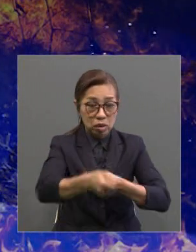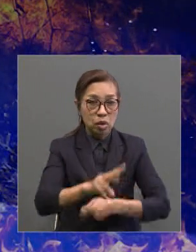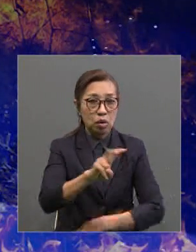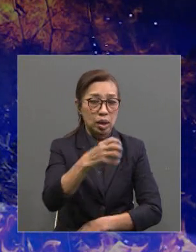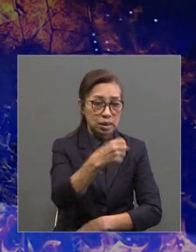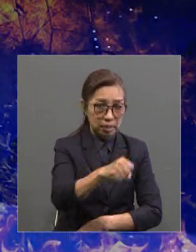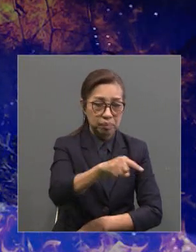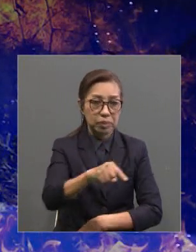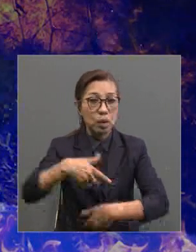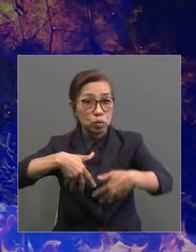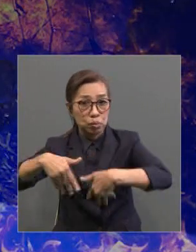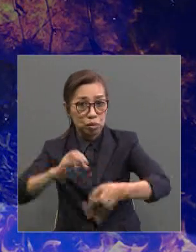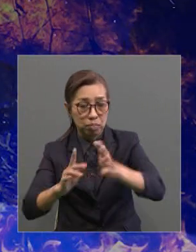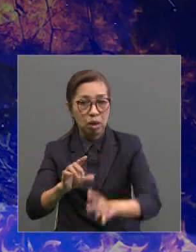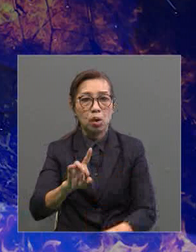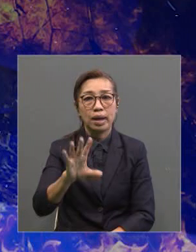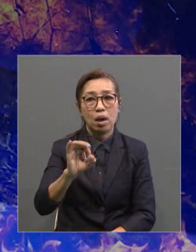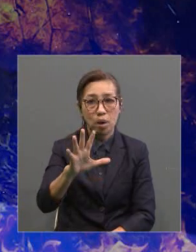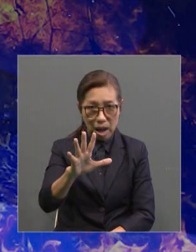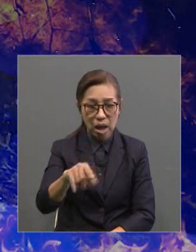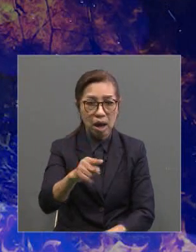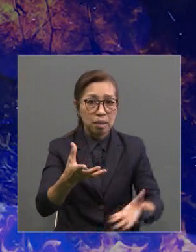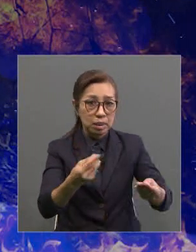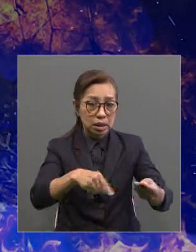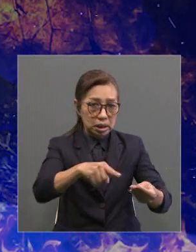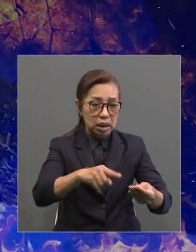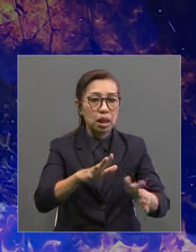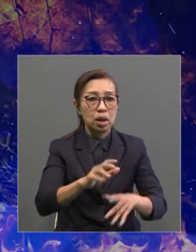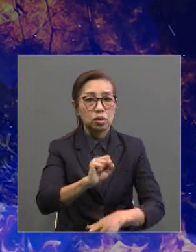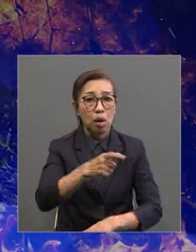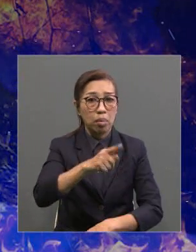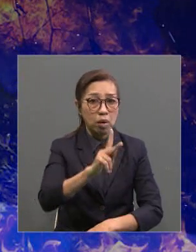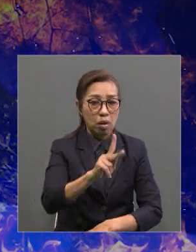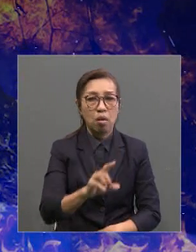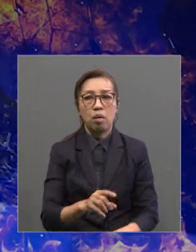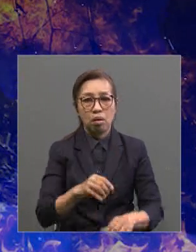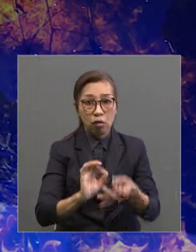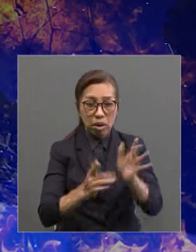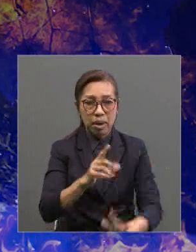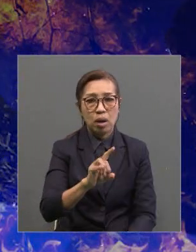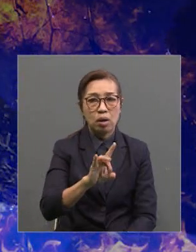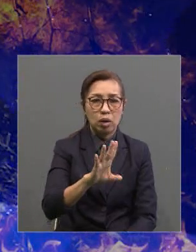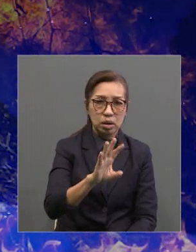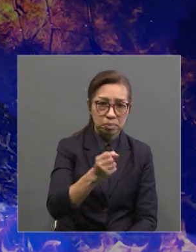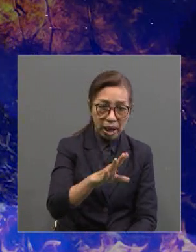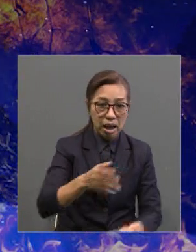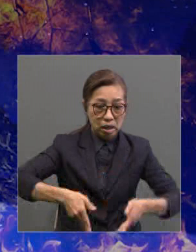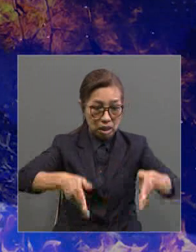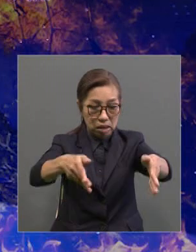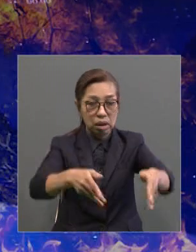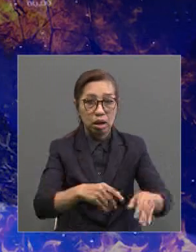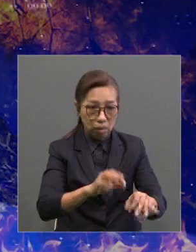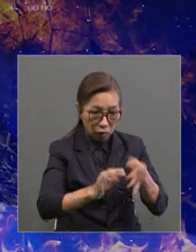พื้นที่ชุมชนและอื่นๆ 195จุดพื้นที่เขตสปก 168จุดแล้วก็ริมทางหลวง 12จุด